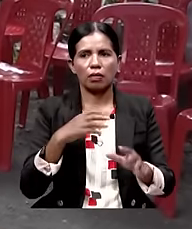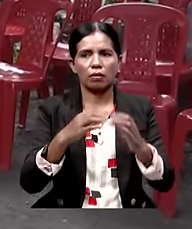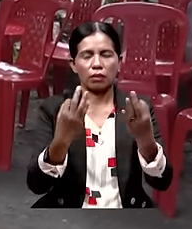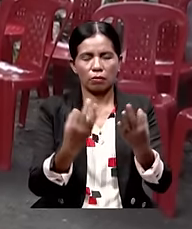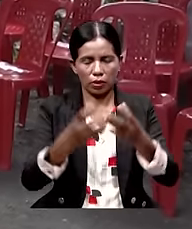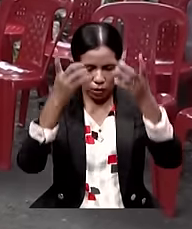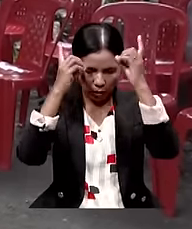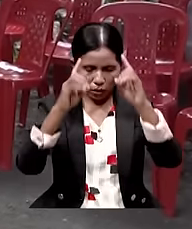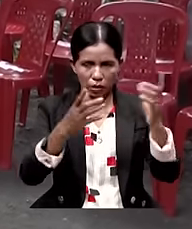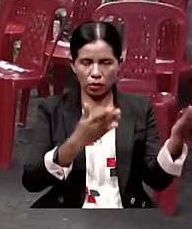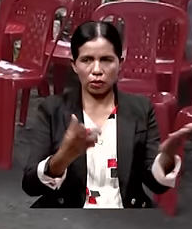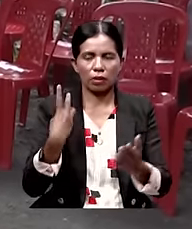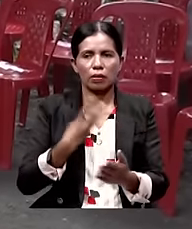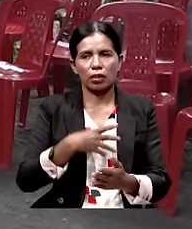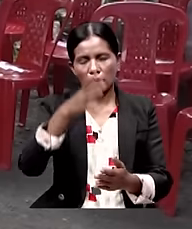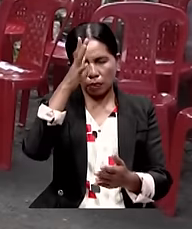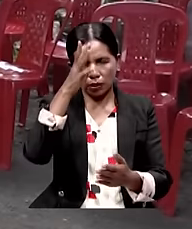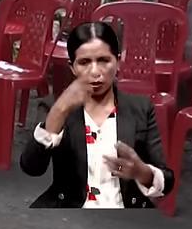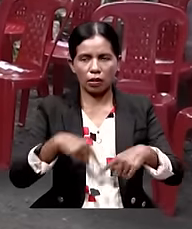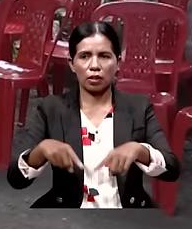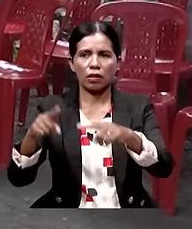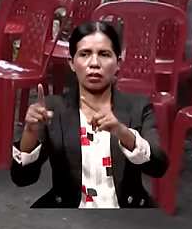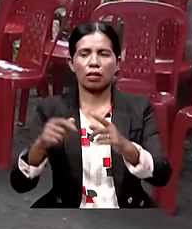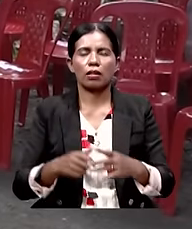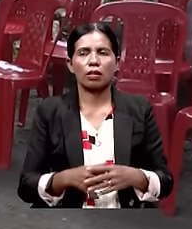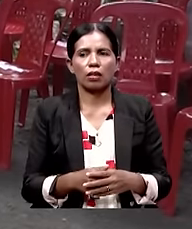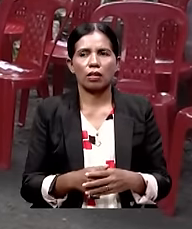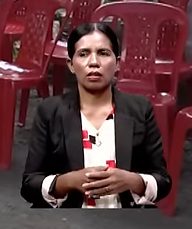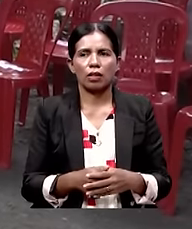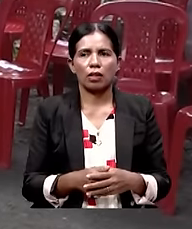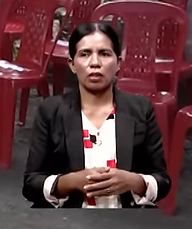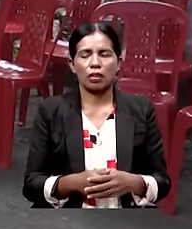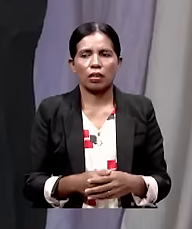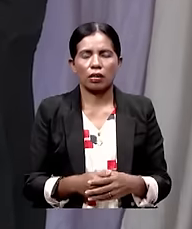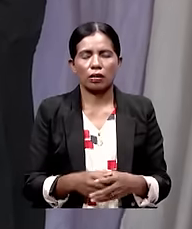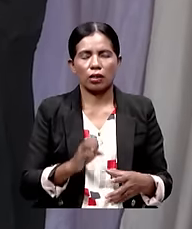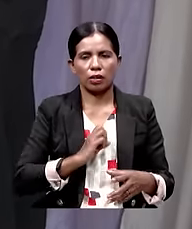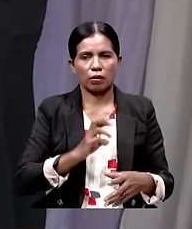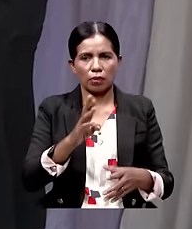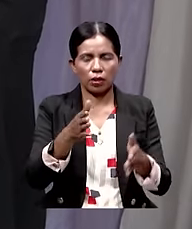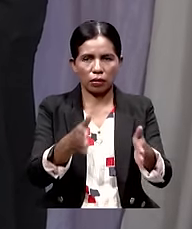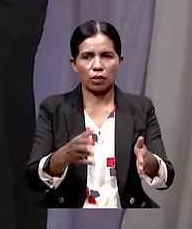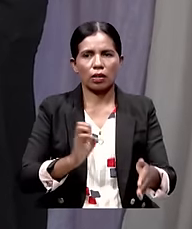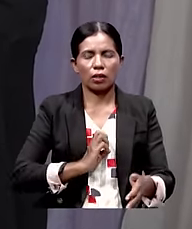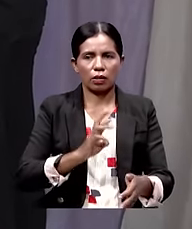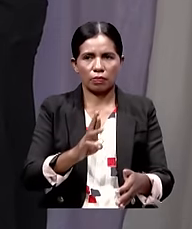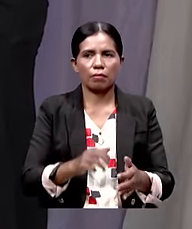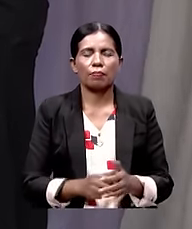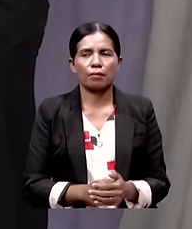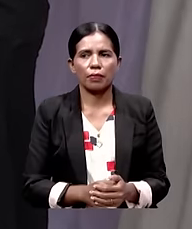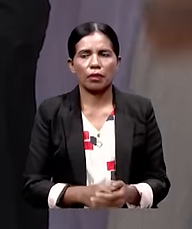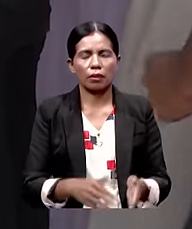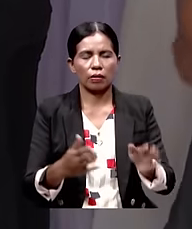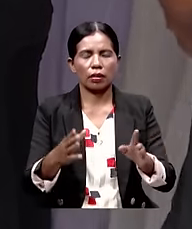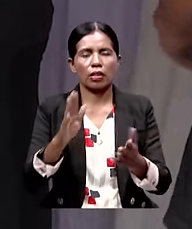decisão selori amin ama ba a eterno iha ini amoris fatin ermera. Matebian remata nia